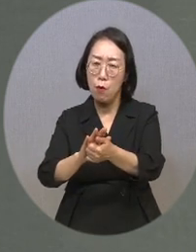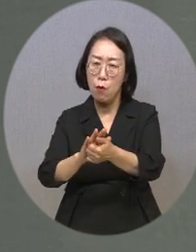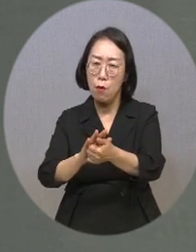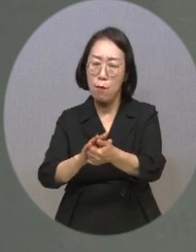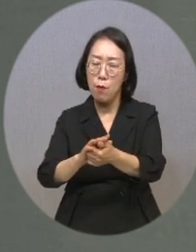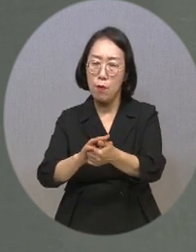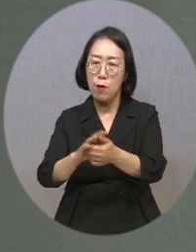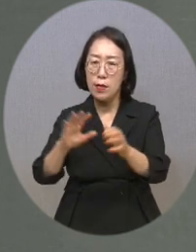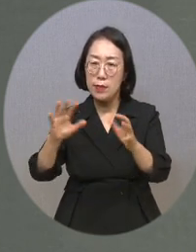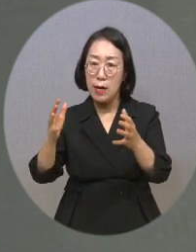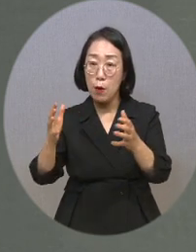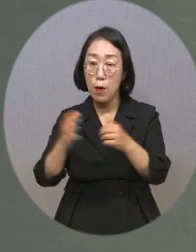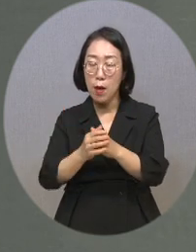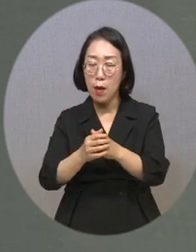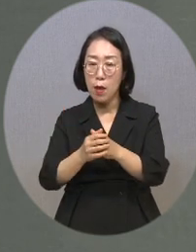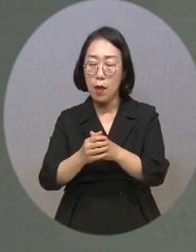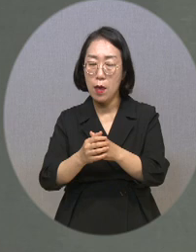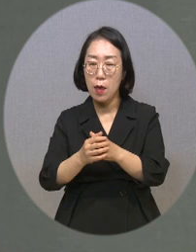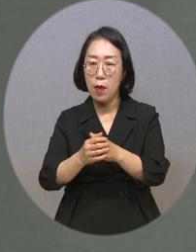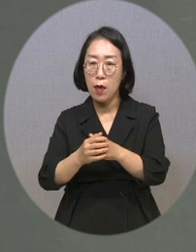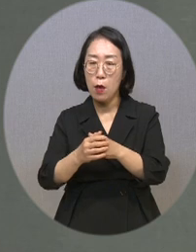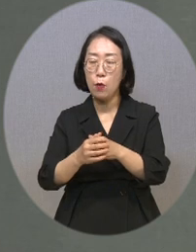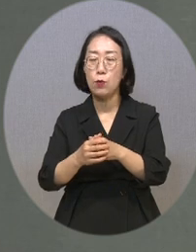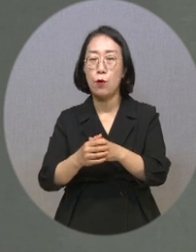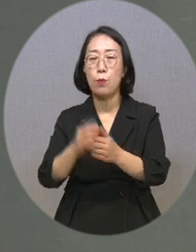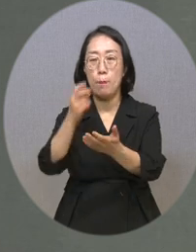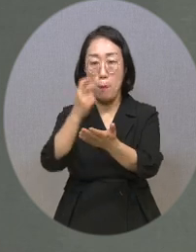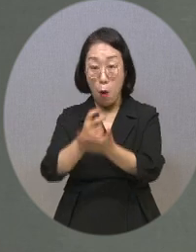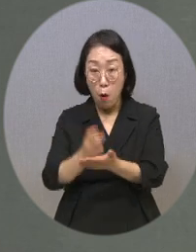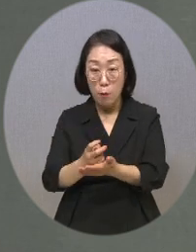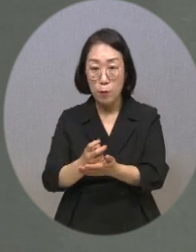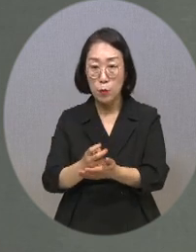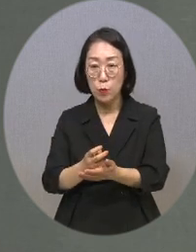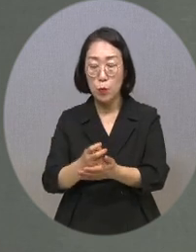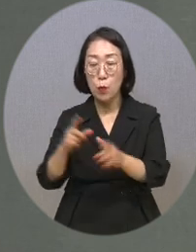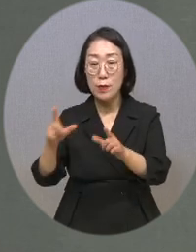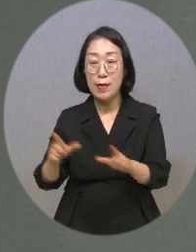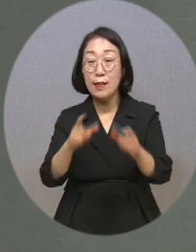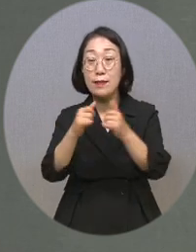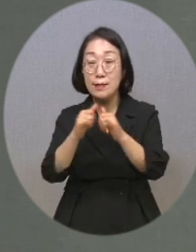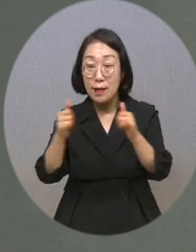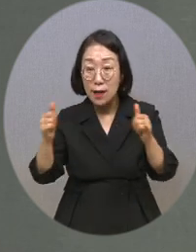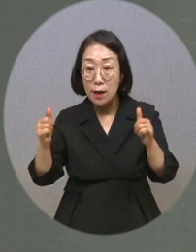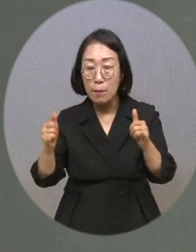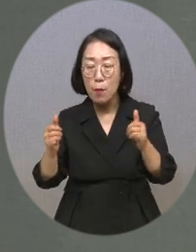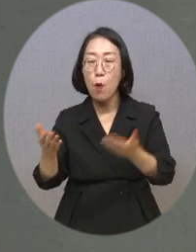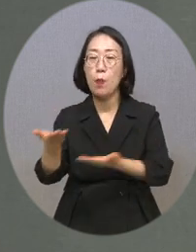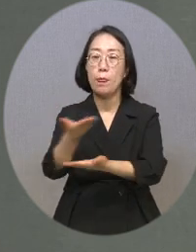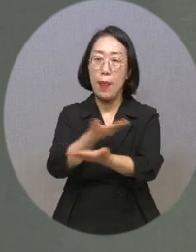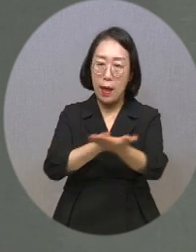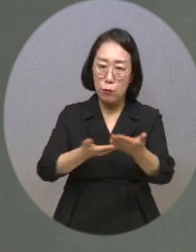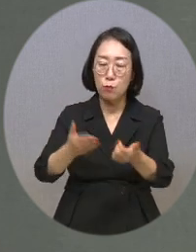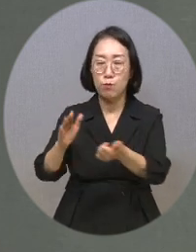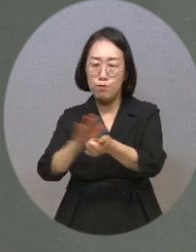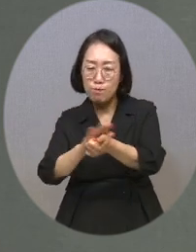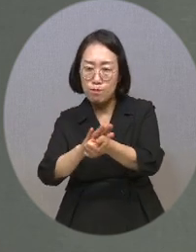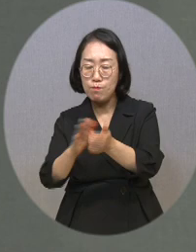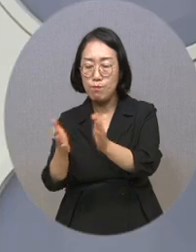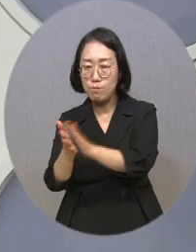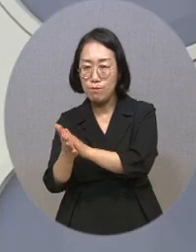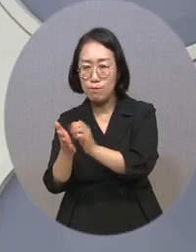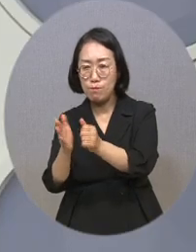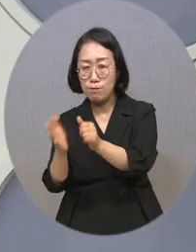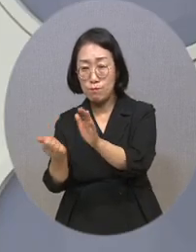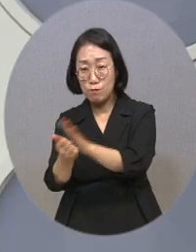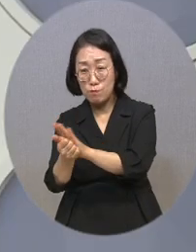제도 그리고 또 시민들 간의 나눔의 행사 뭐 이런 거이 눈에 띄어요. 네.